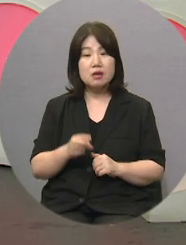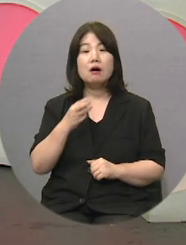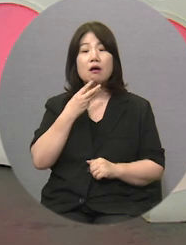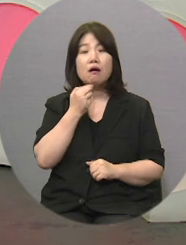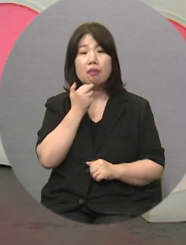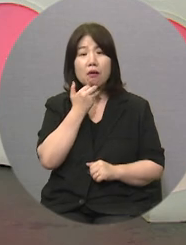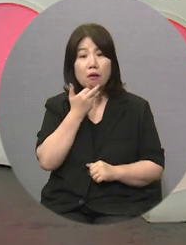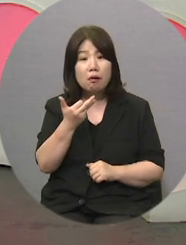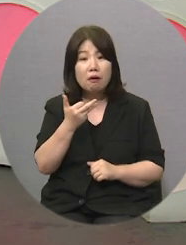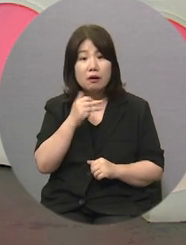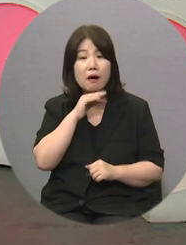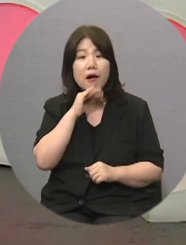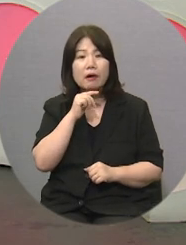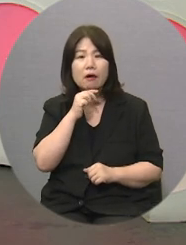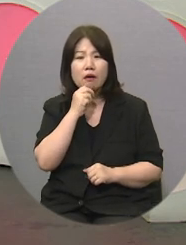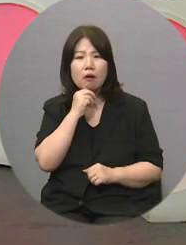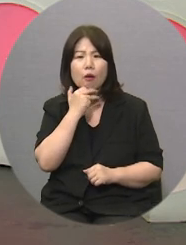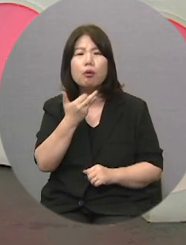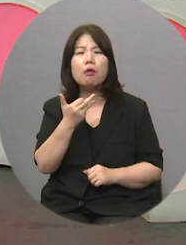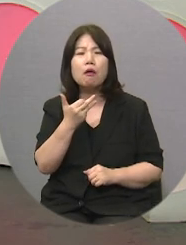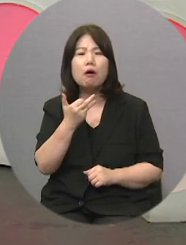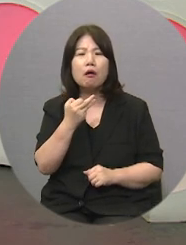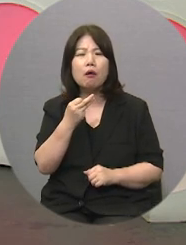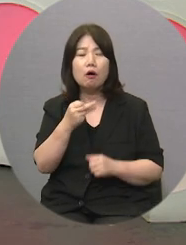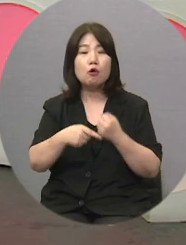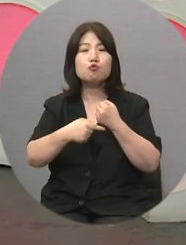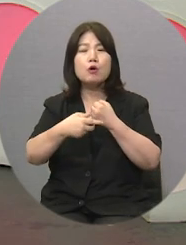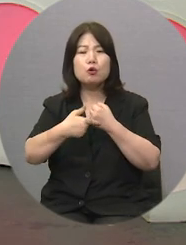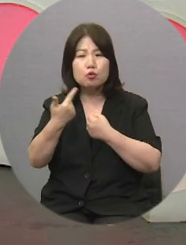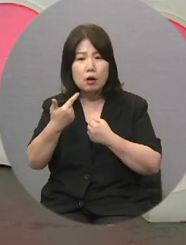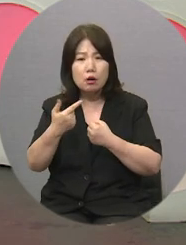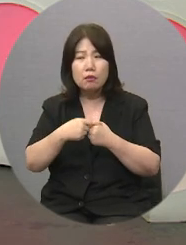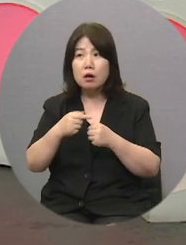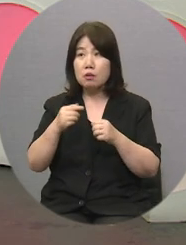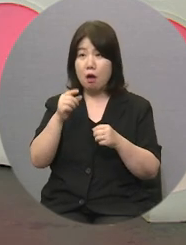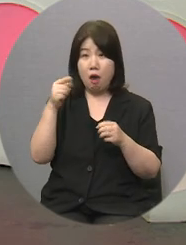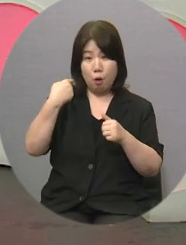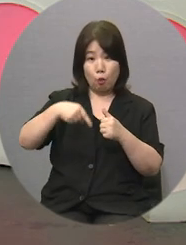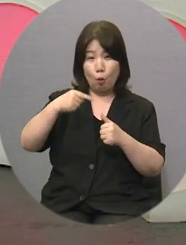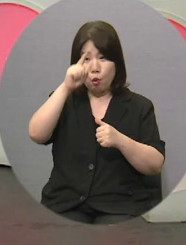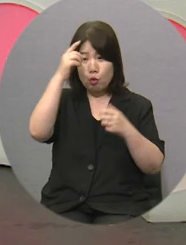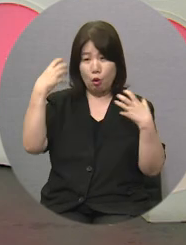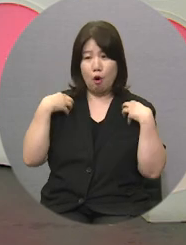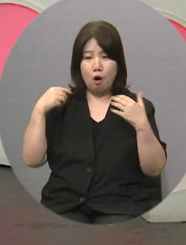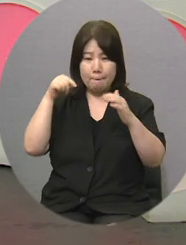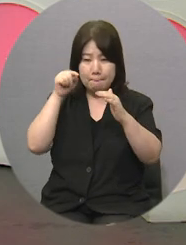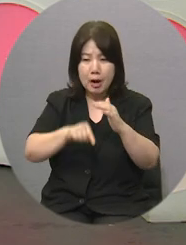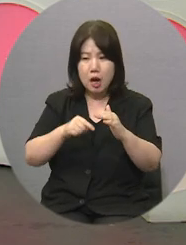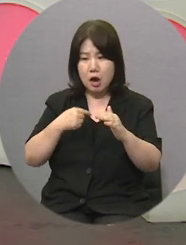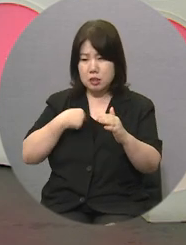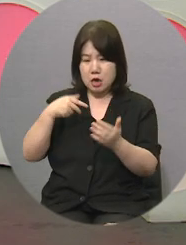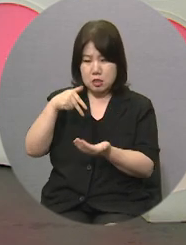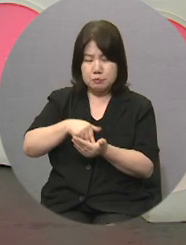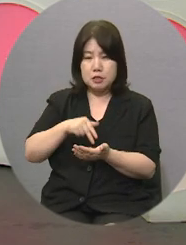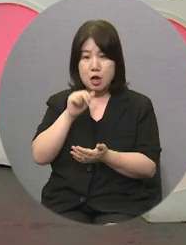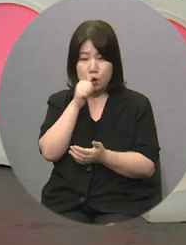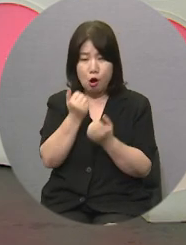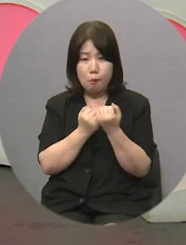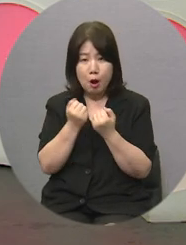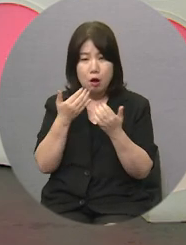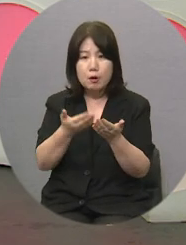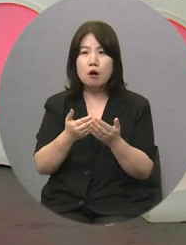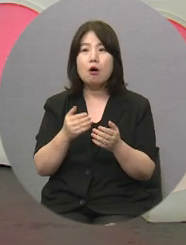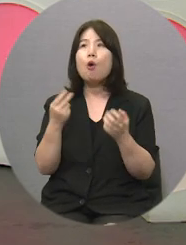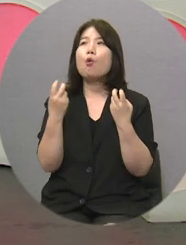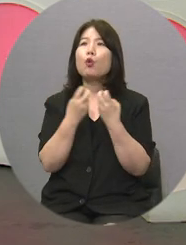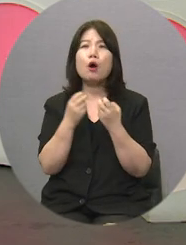13살에 혼자 버스를 타고 교육청에 찾아가 담당자를 만나 저의 사정을 설명하고 어떻게 하면 학교에